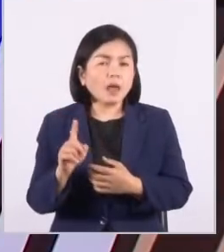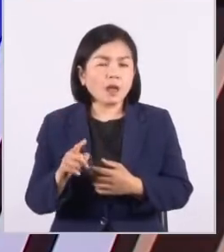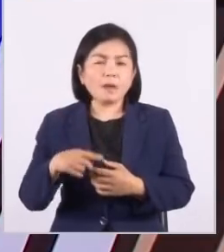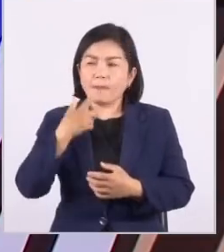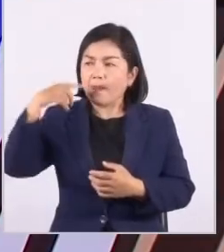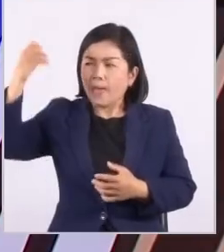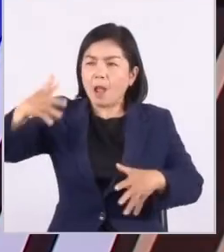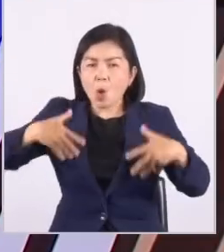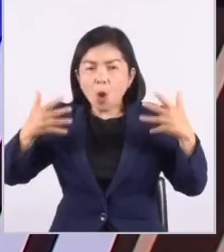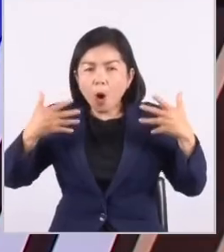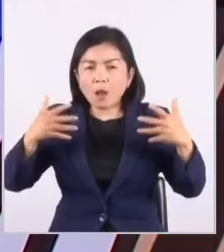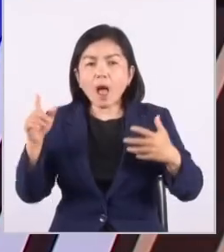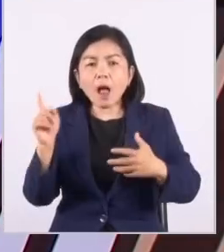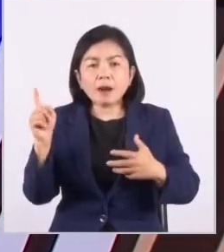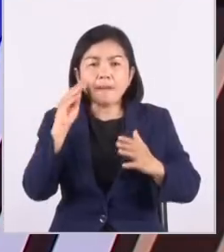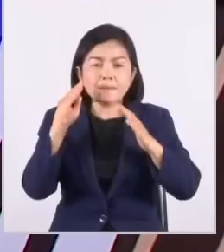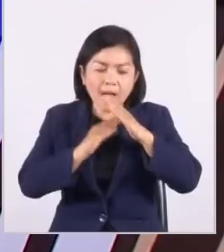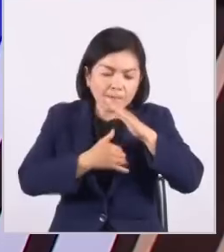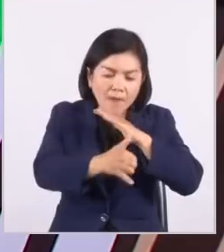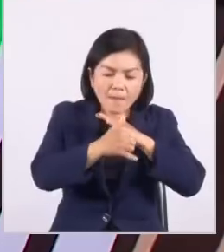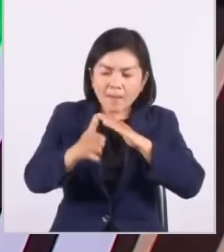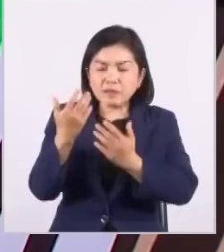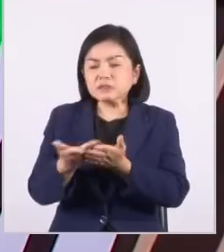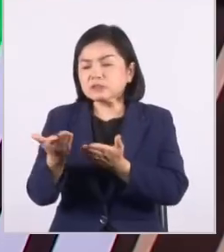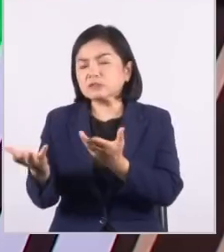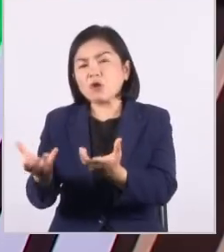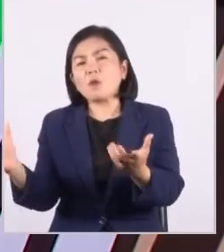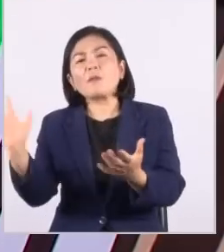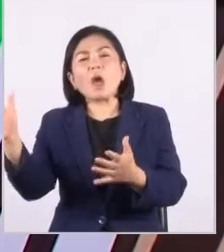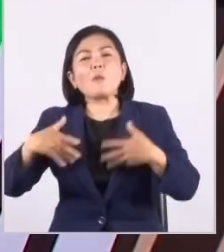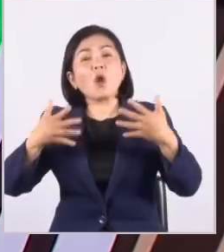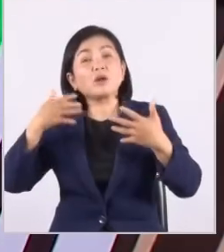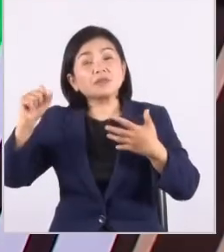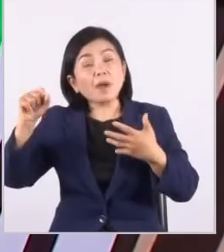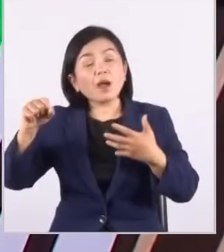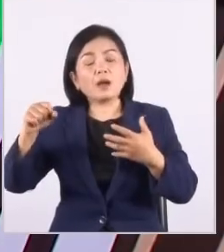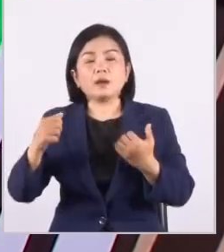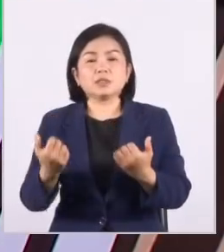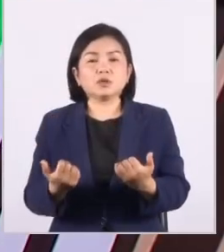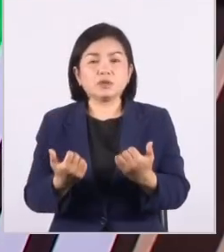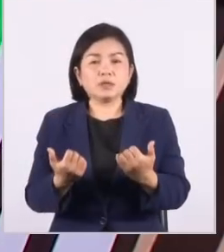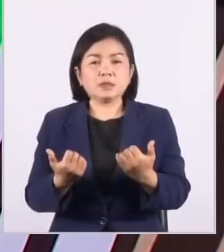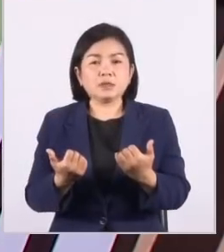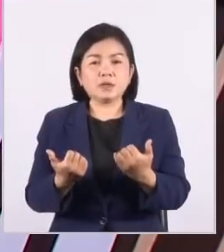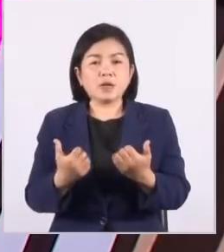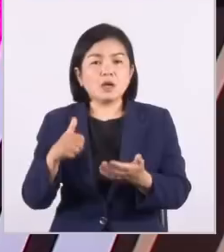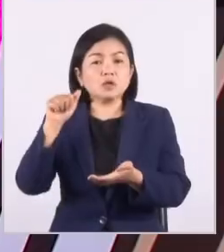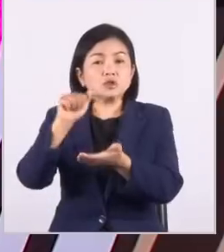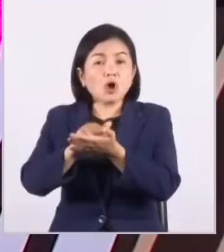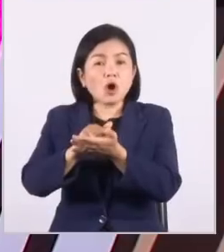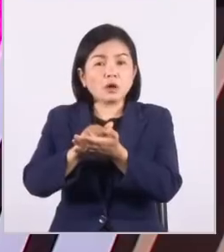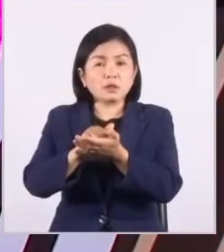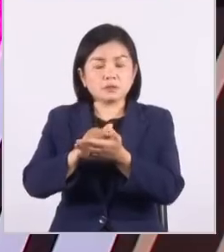แบบนี้เราก็ไม่อยากจะออกไปซื้อหุงหาอาหารไอ้ข้างนอกใช่ไหมคะซื้อข้าวปลาอาหารข้างนอกก็เลยสั่งไรเดอร์เอาเหตุ